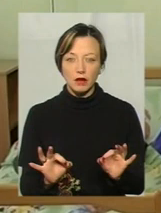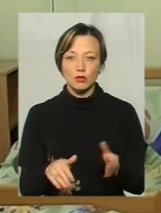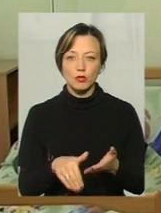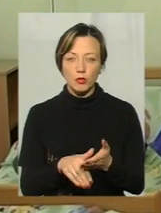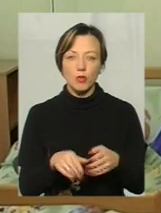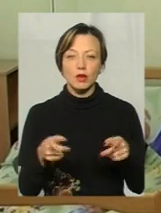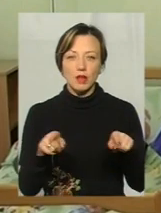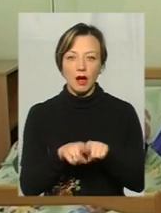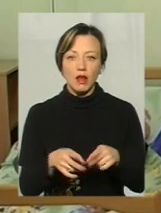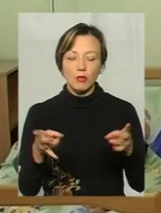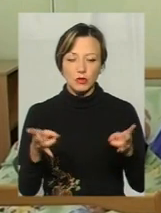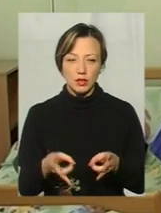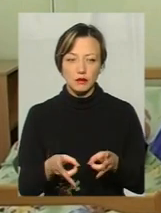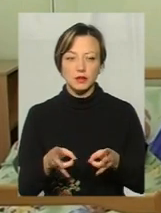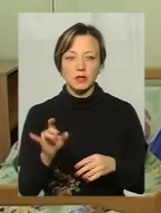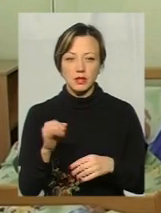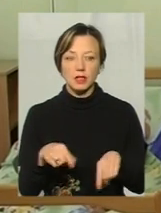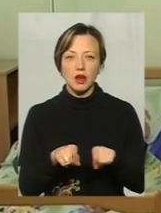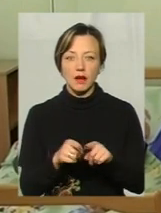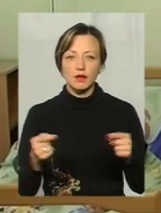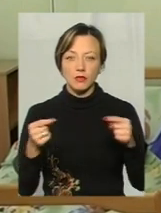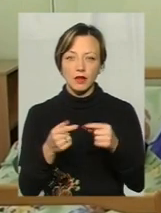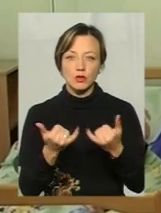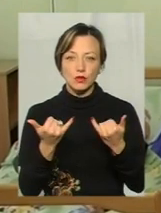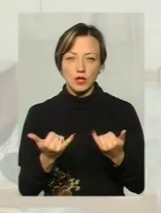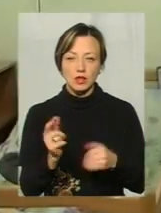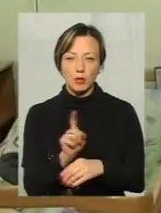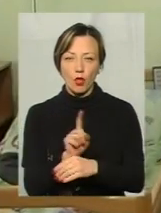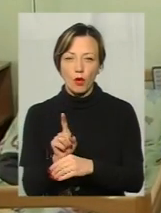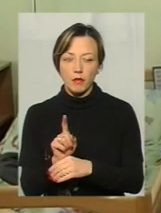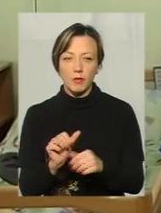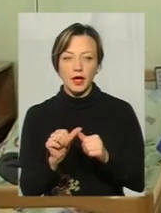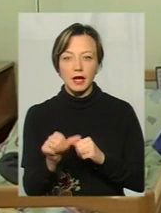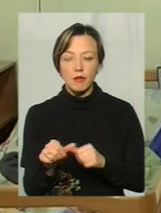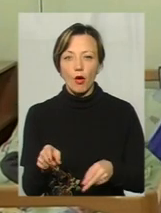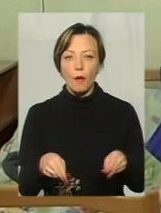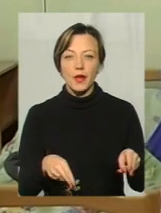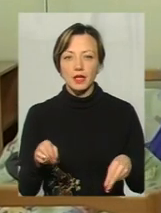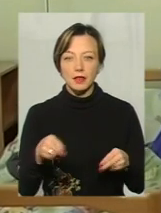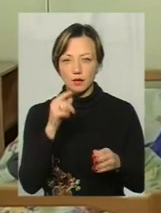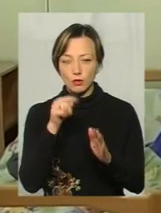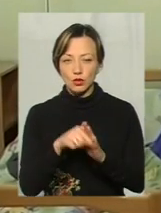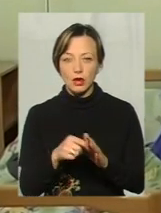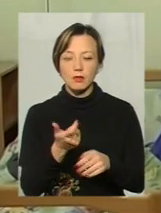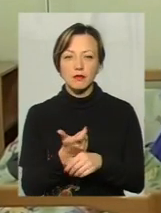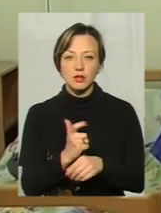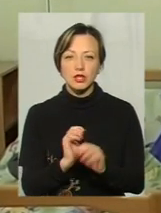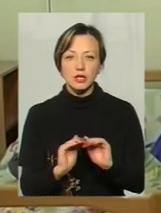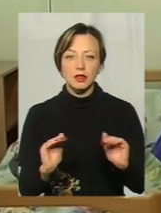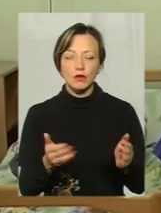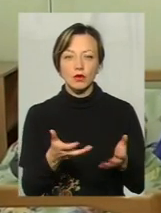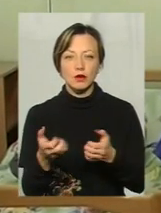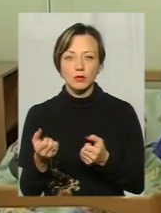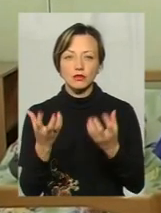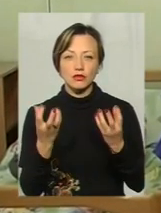така, як потрібна, і така, як відповідає сучасним нормам. Крім оперативних втручань, більш за все дітки